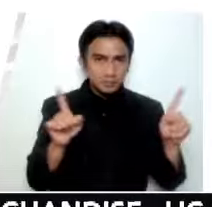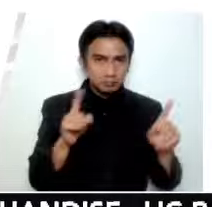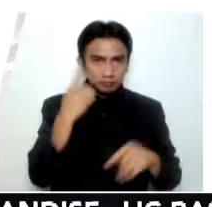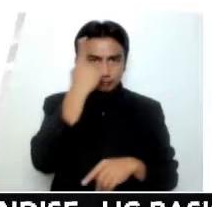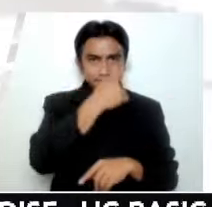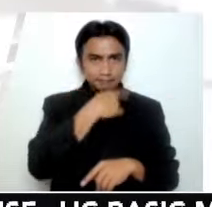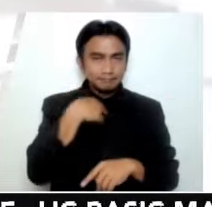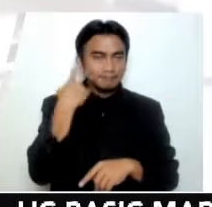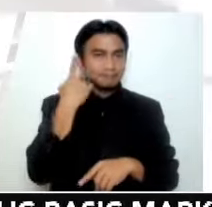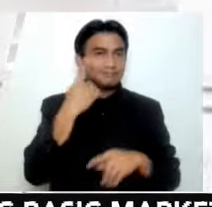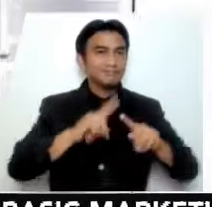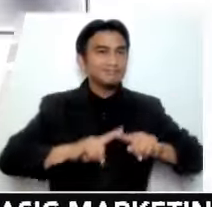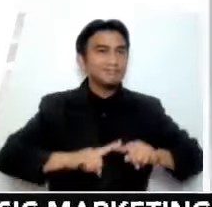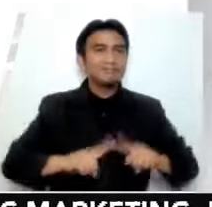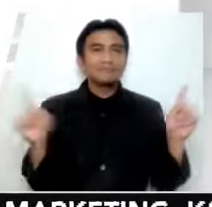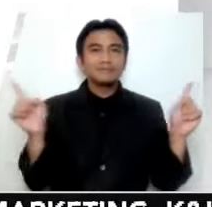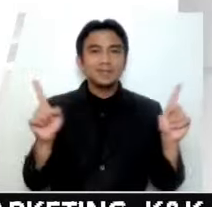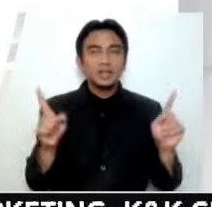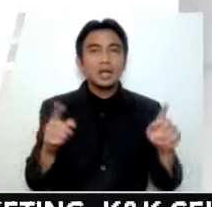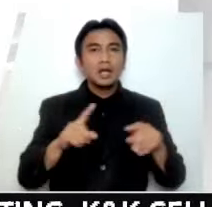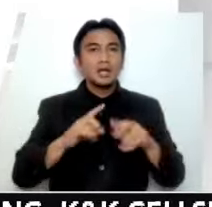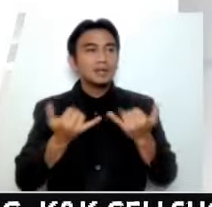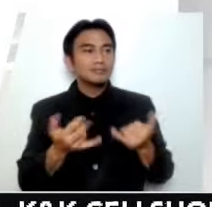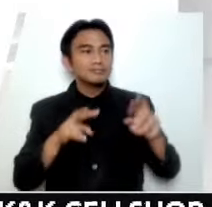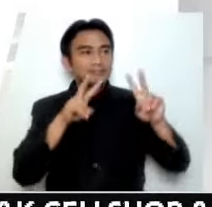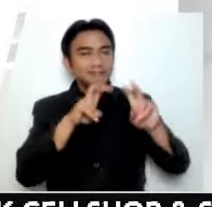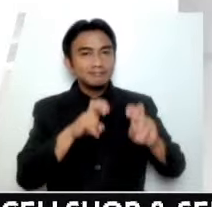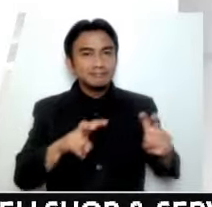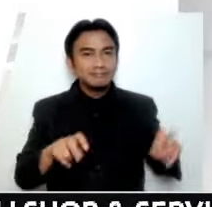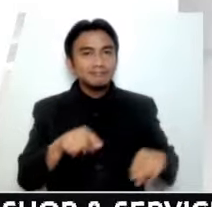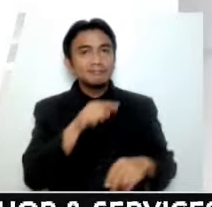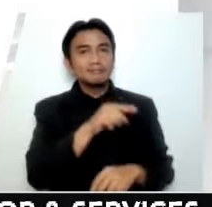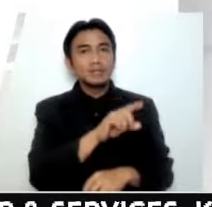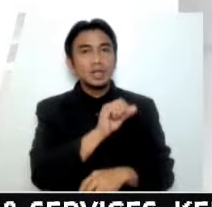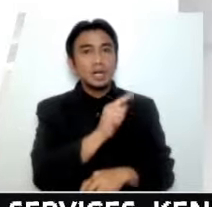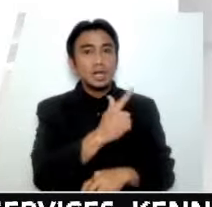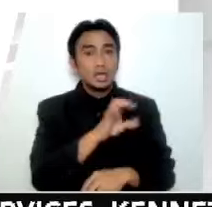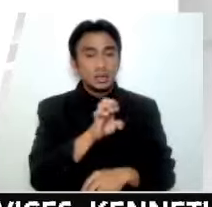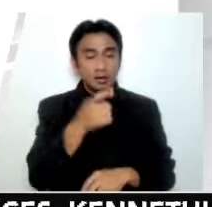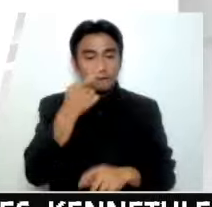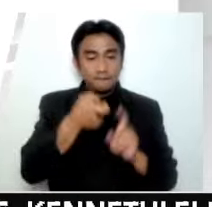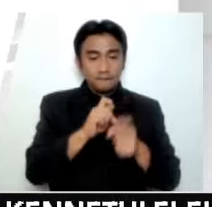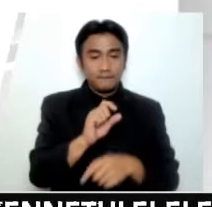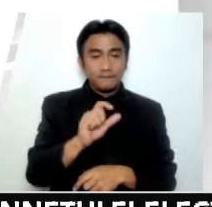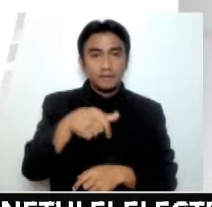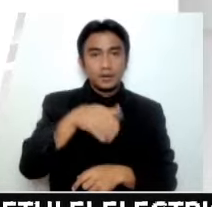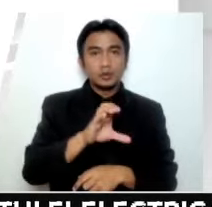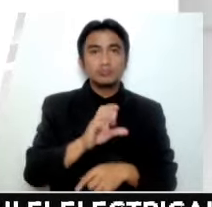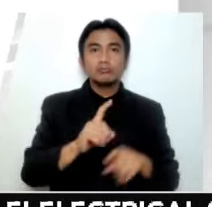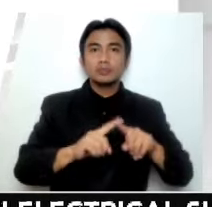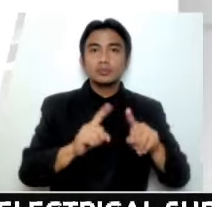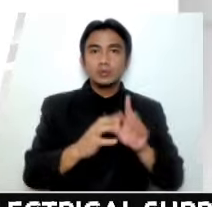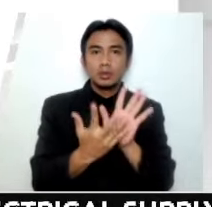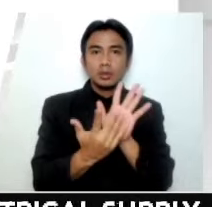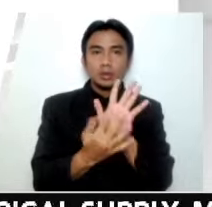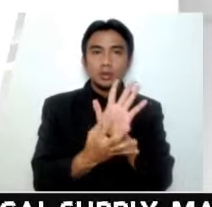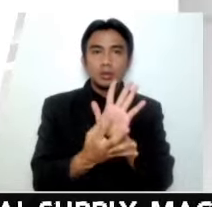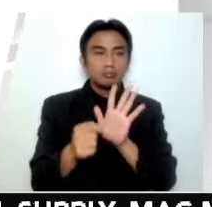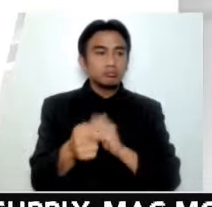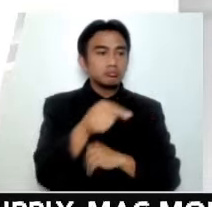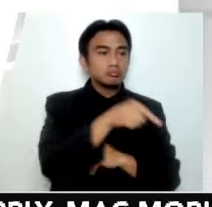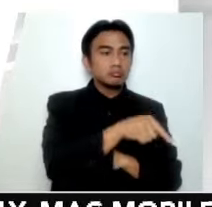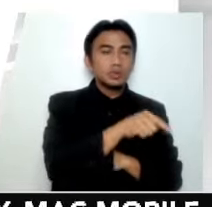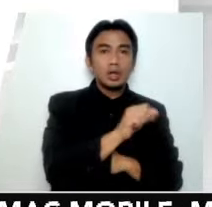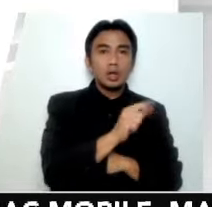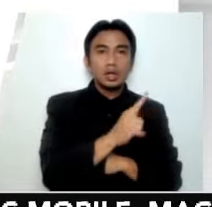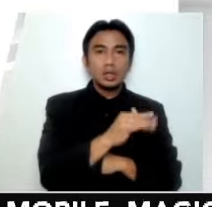isa. Nang suriin ang records ng Alice Liel Goh ng Quezon City, iba ang fingerprint niya sa fingerprint ni Mayor Alice Goh